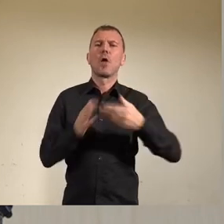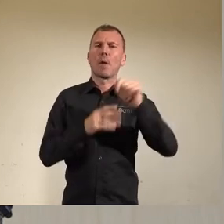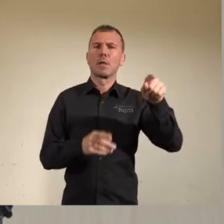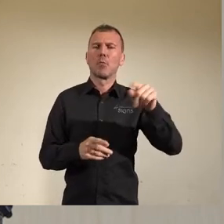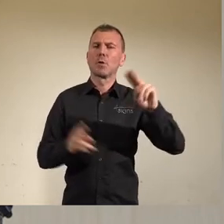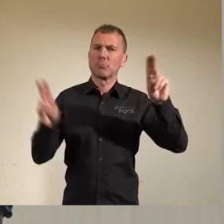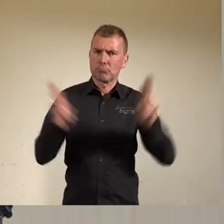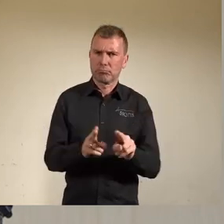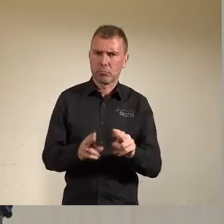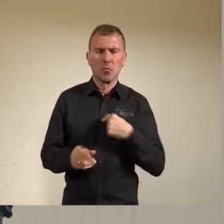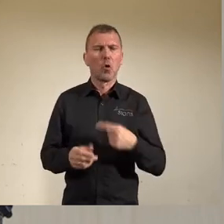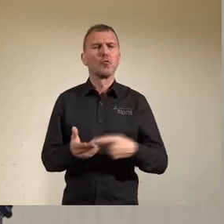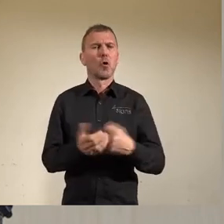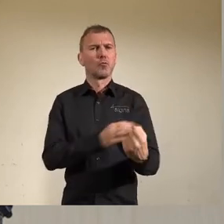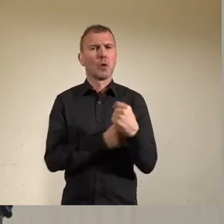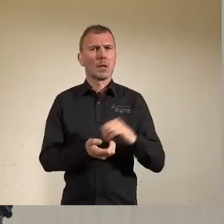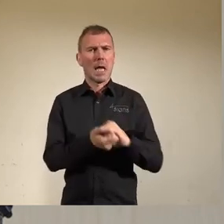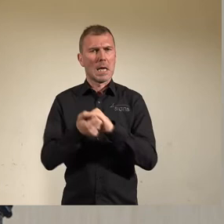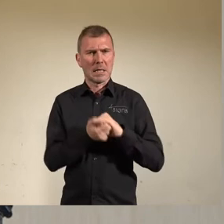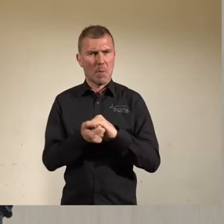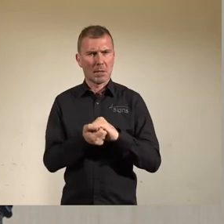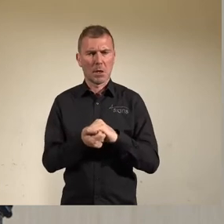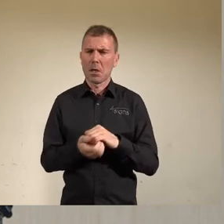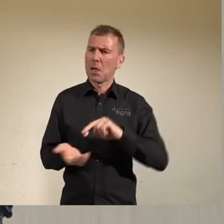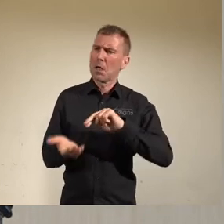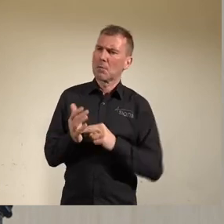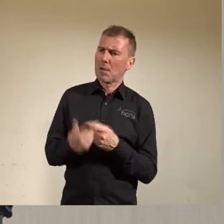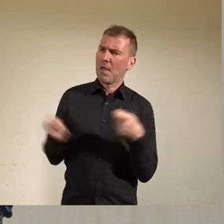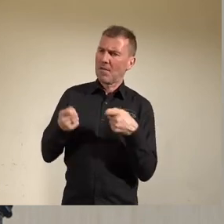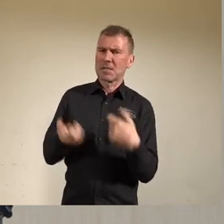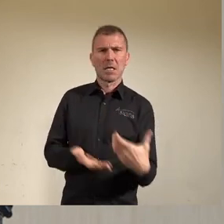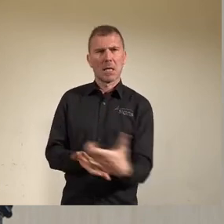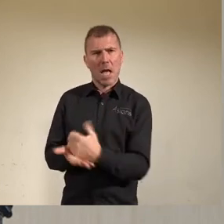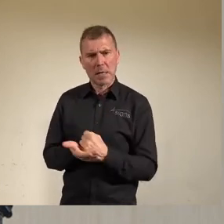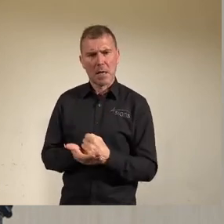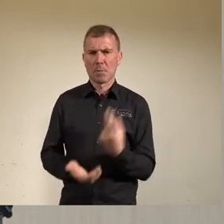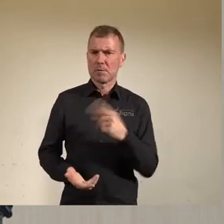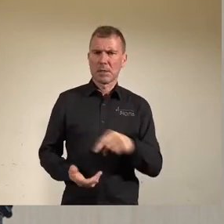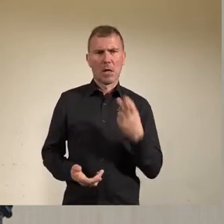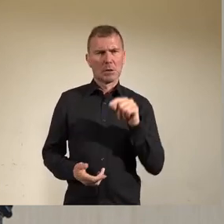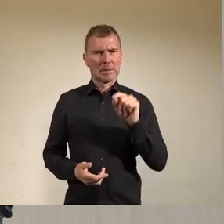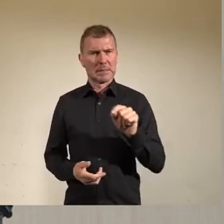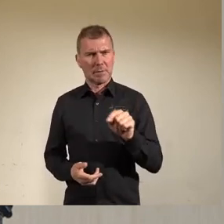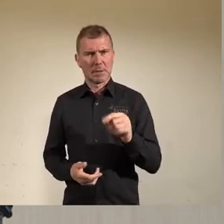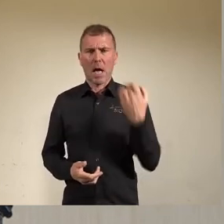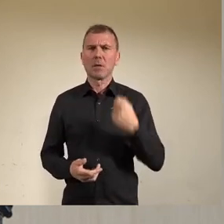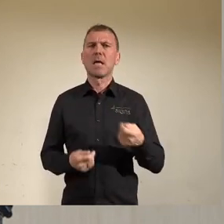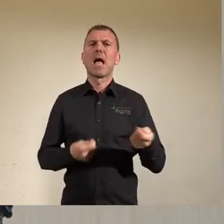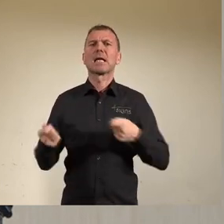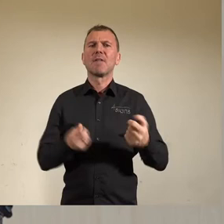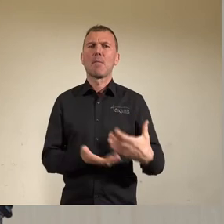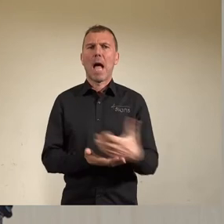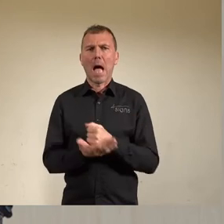sind eine steuerstarke Gemeinde, die geplanten finanziellen Einnahmen der Stadt im Jahr 2020 aus den Gewerbeeinnahmen liegen